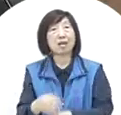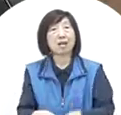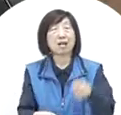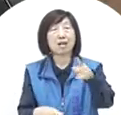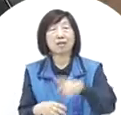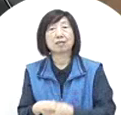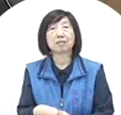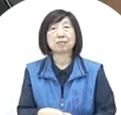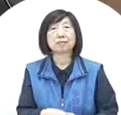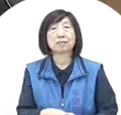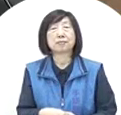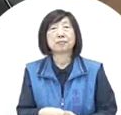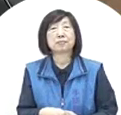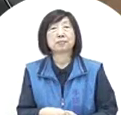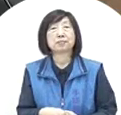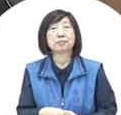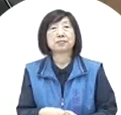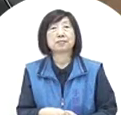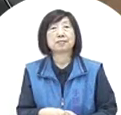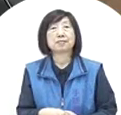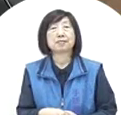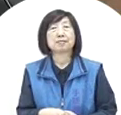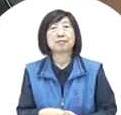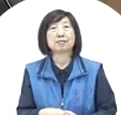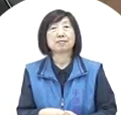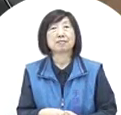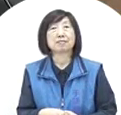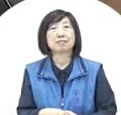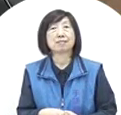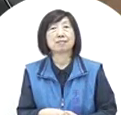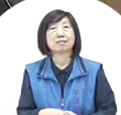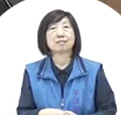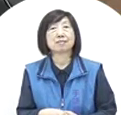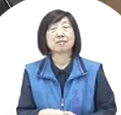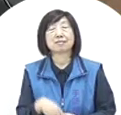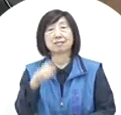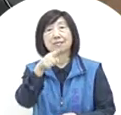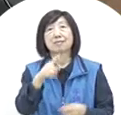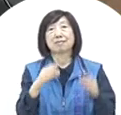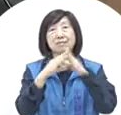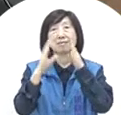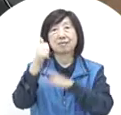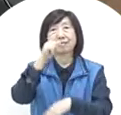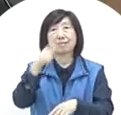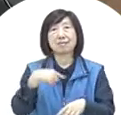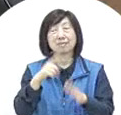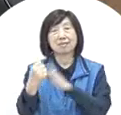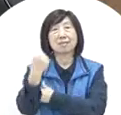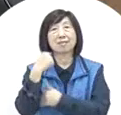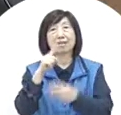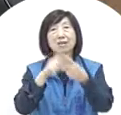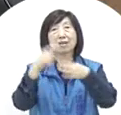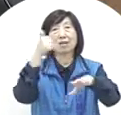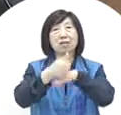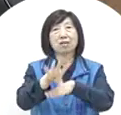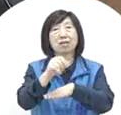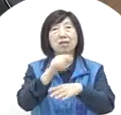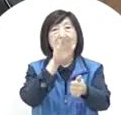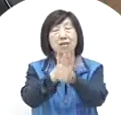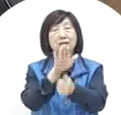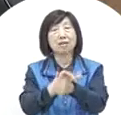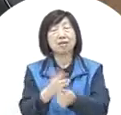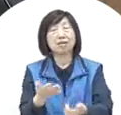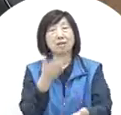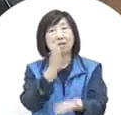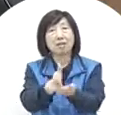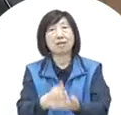个病毒的状况，我们都非常的努力。这件事情发生， 主席， 我们也尽了力气， 主席， 我们也